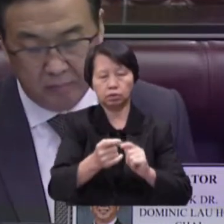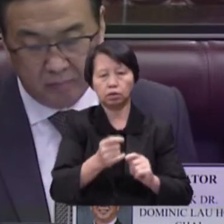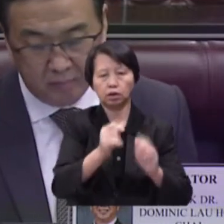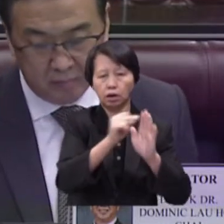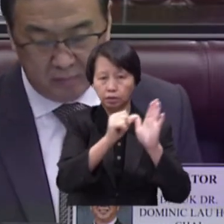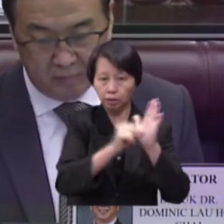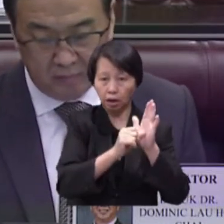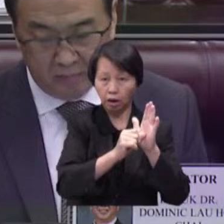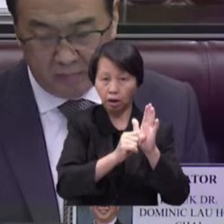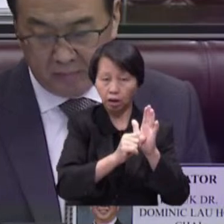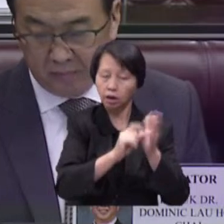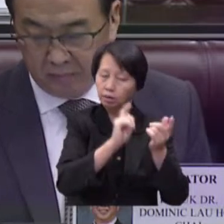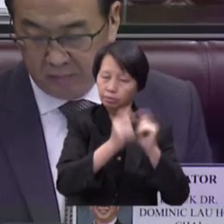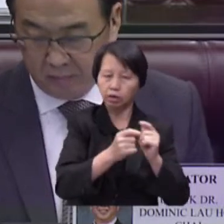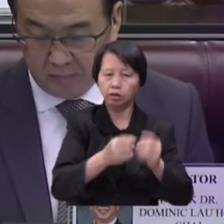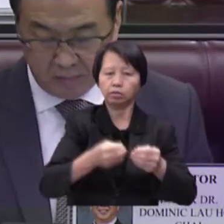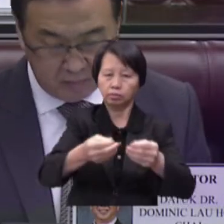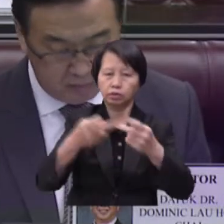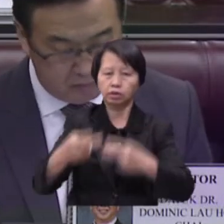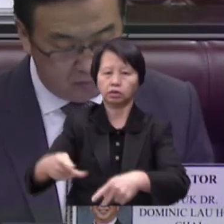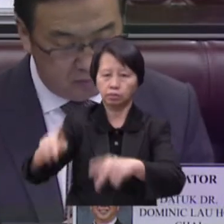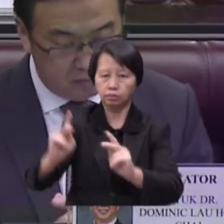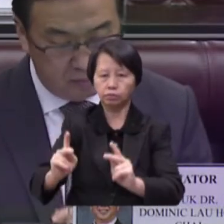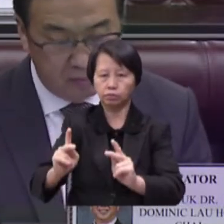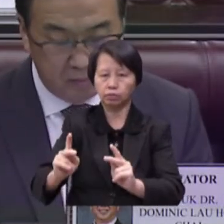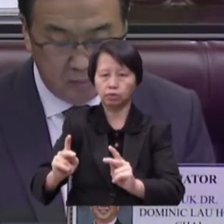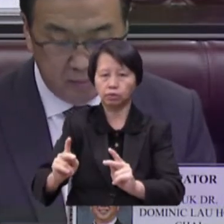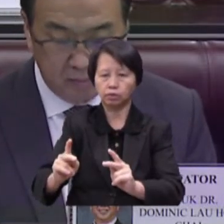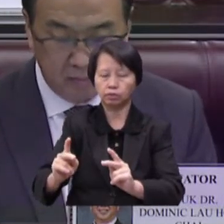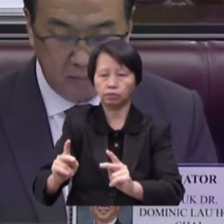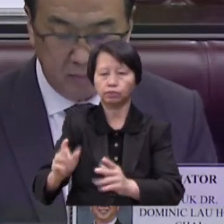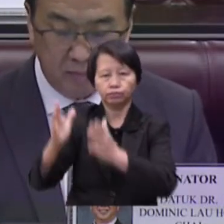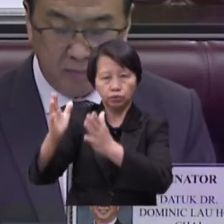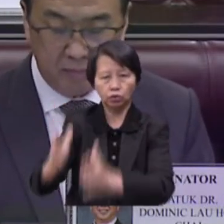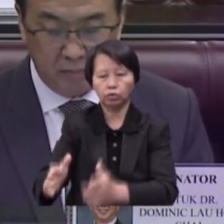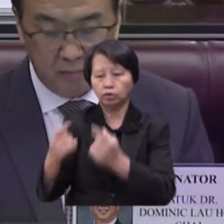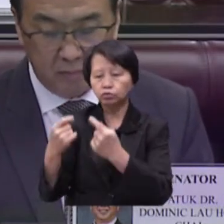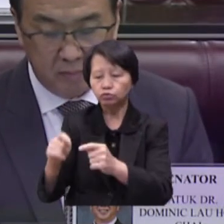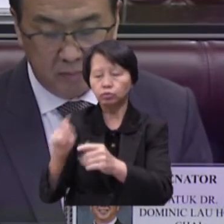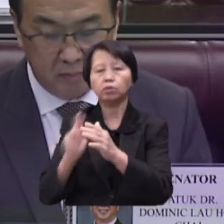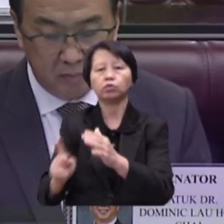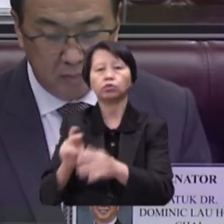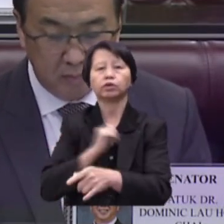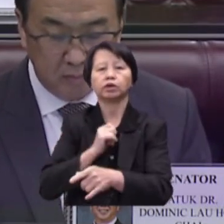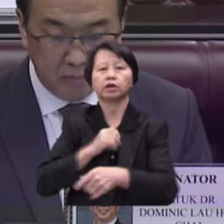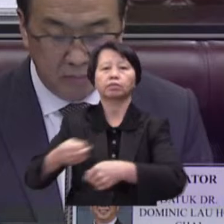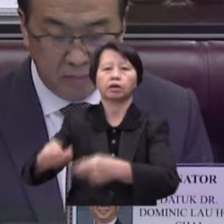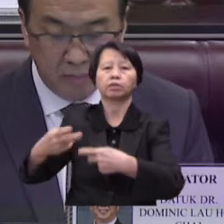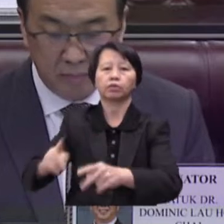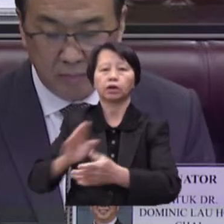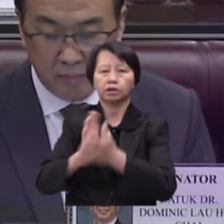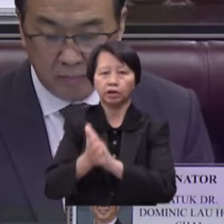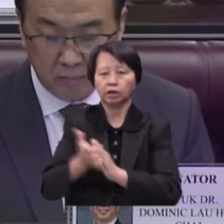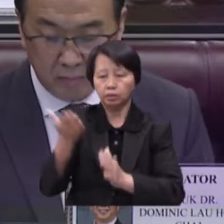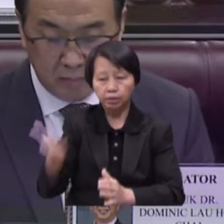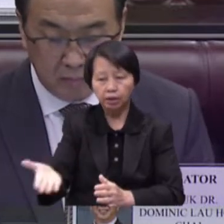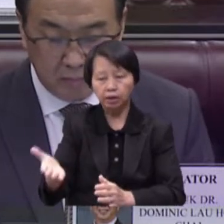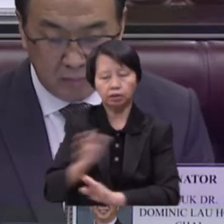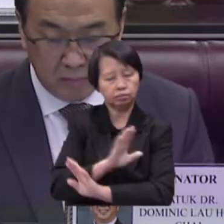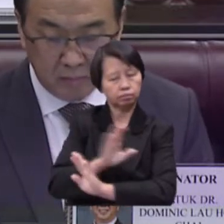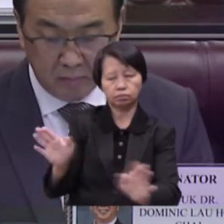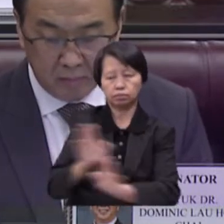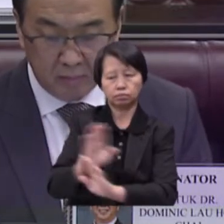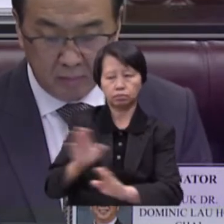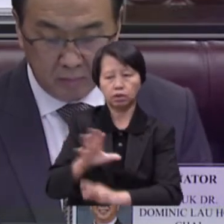untuk memberi peluang kepada orang yang coba untuk membunuh diri ini supaya mereka tidak